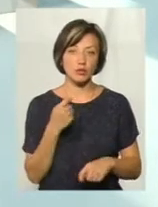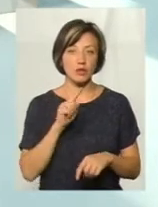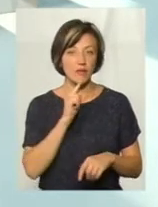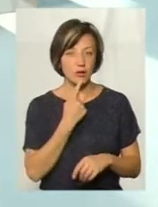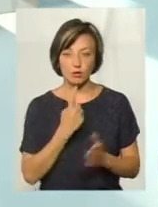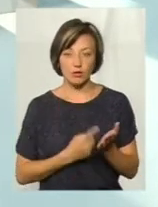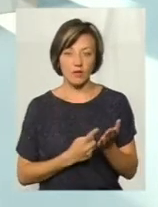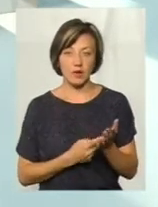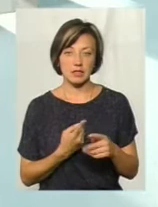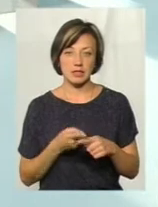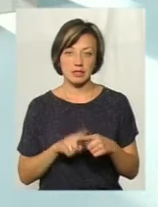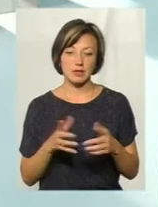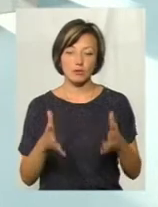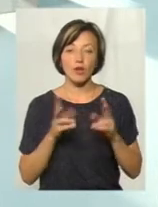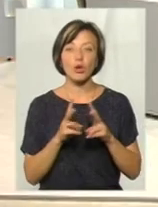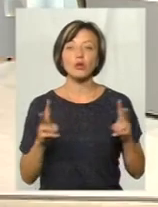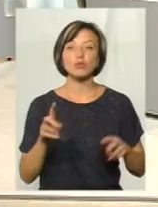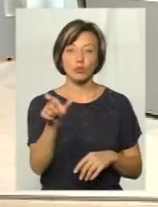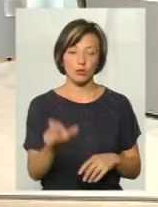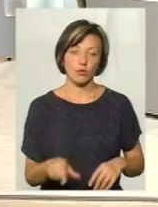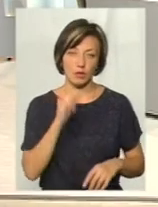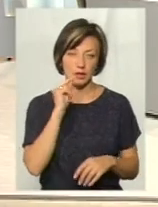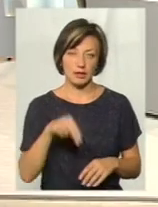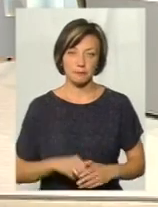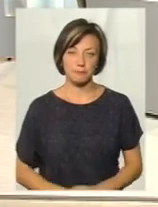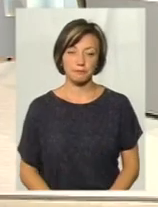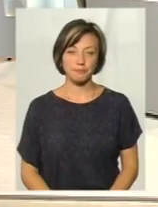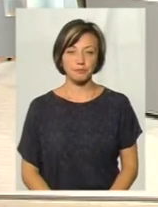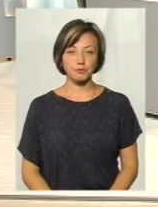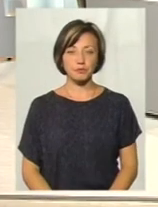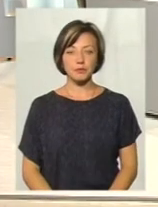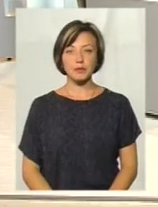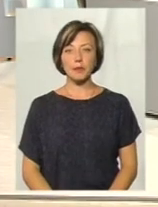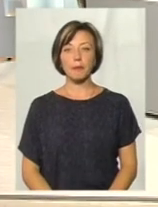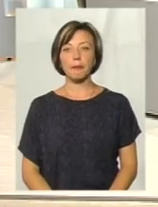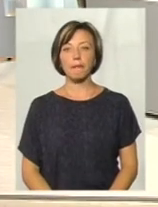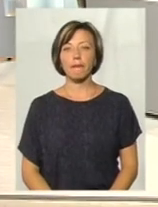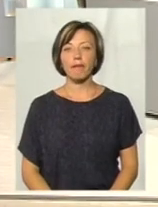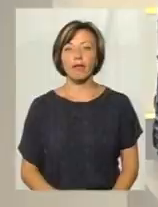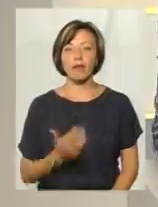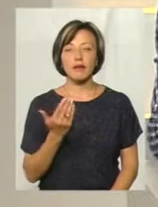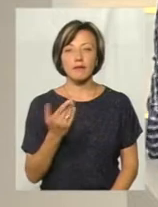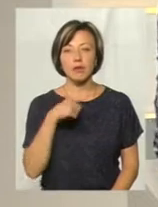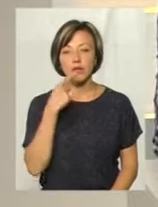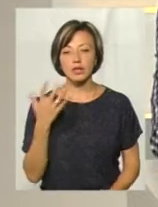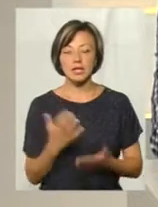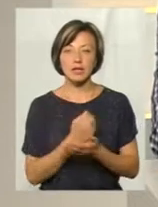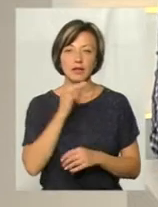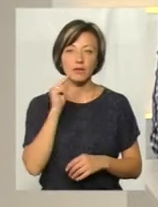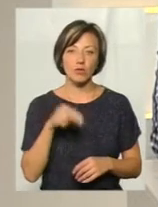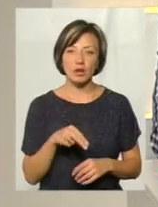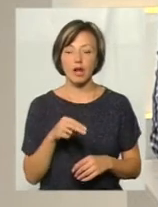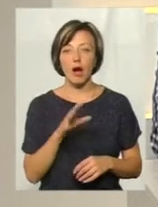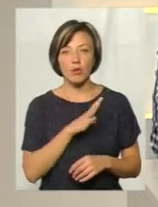важко тоді буде з'ясувати, хто саме винуватися. Я зрозумів. Ну, от ви говорите, там, знайти винуватця і так далі. А був